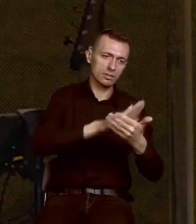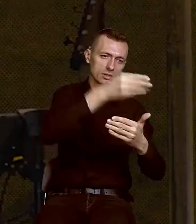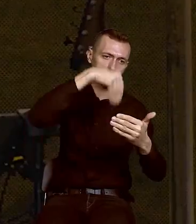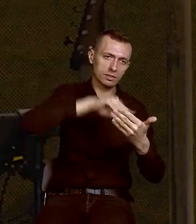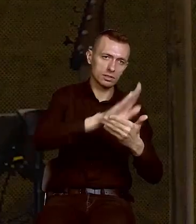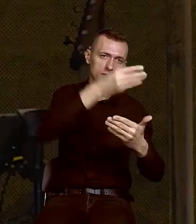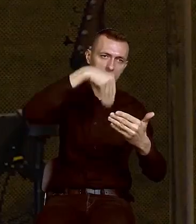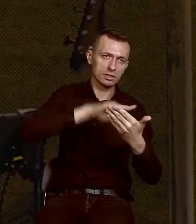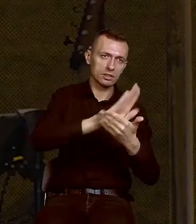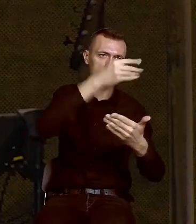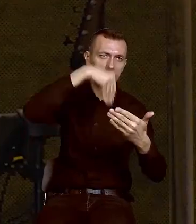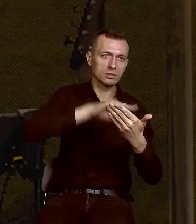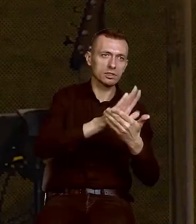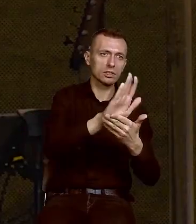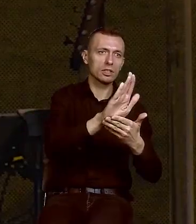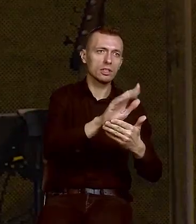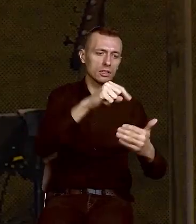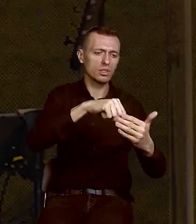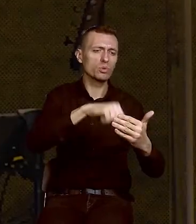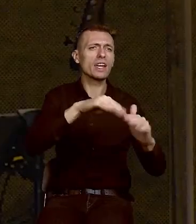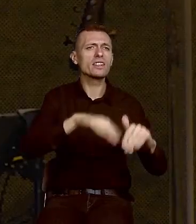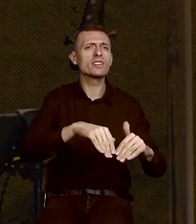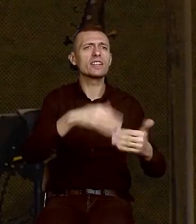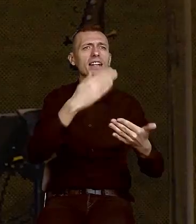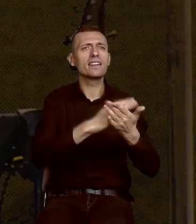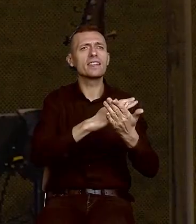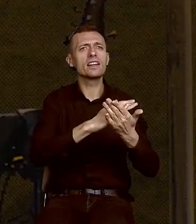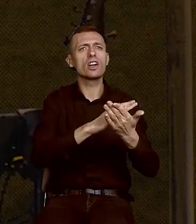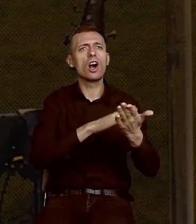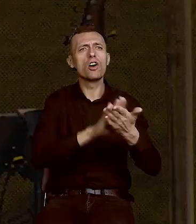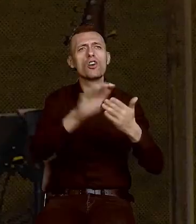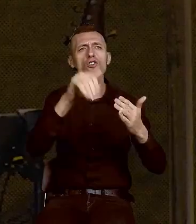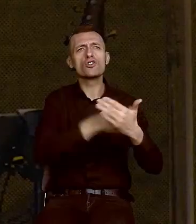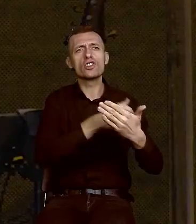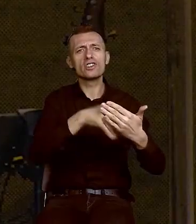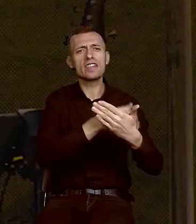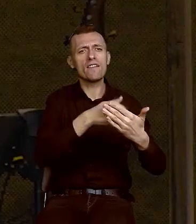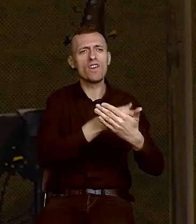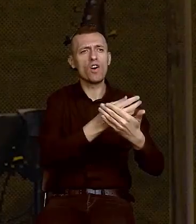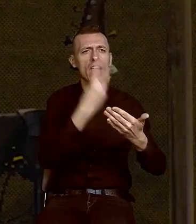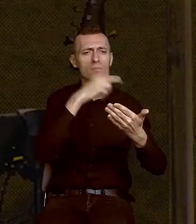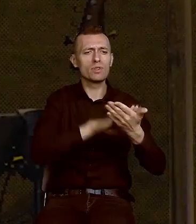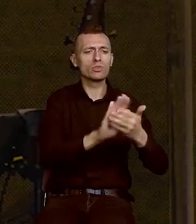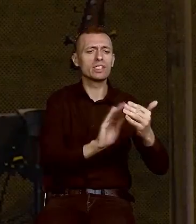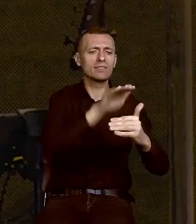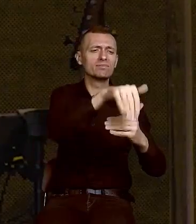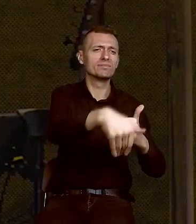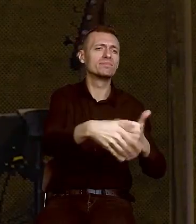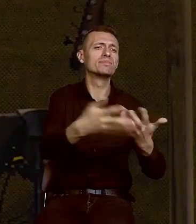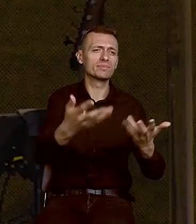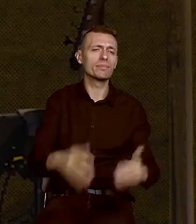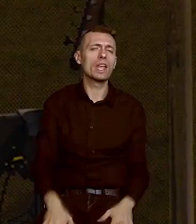czystą. Kochani, kiedy przychodzimy do Chrystusa, wszyscy jesteśmy jak dzban z błotnistą